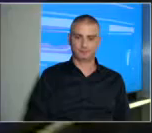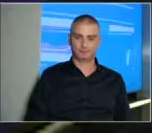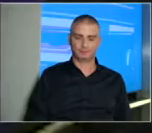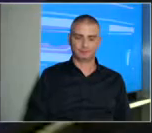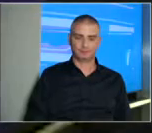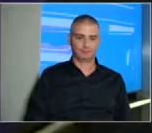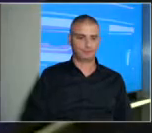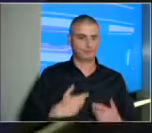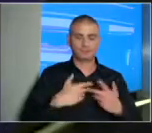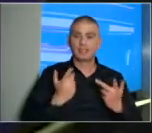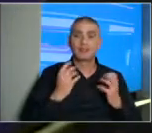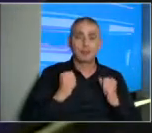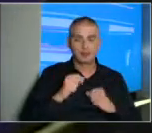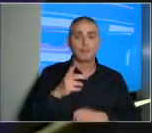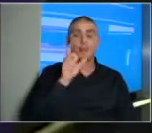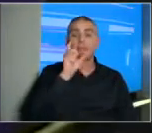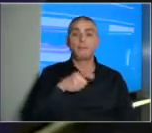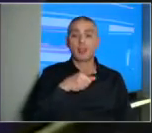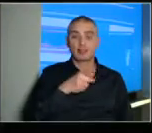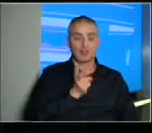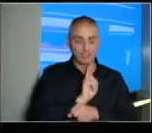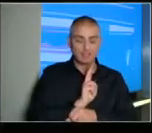הרי אין פה ספק שבן אדם רימה,